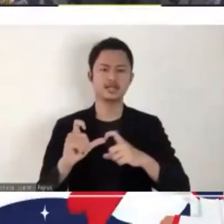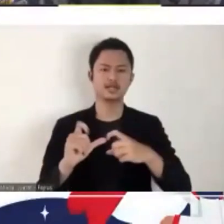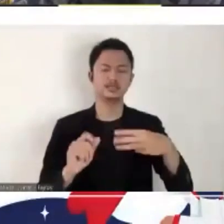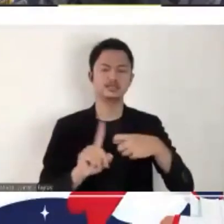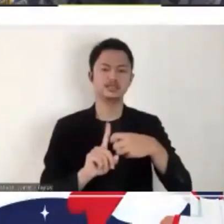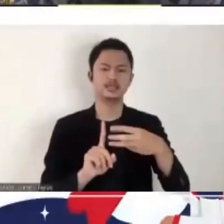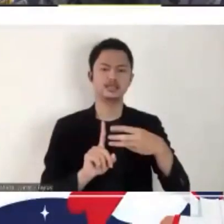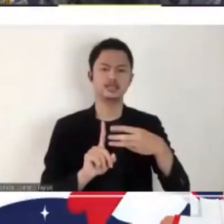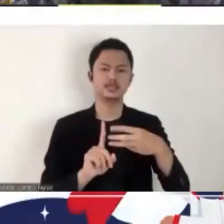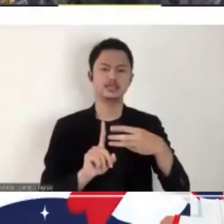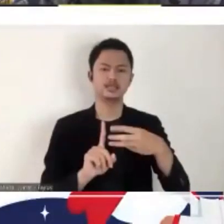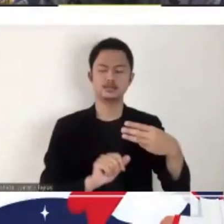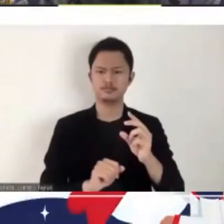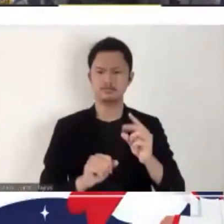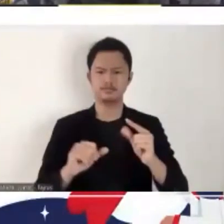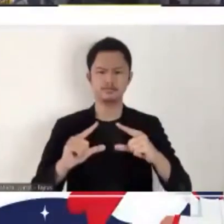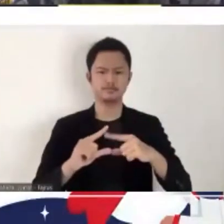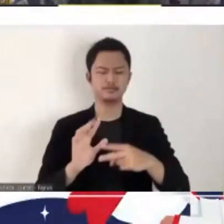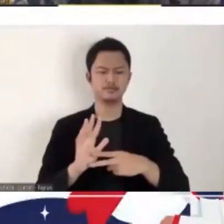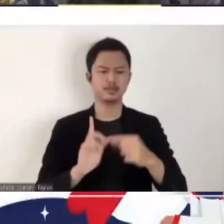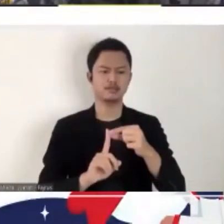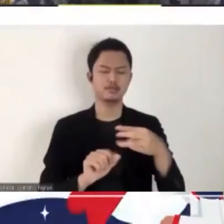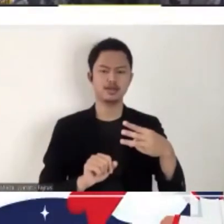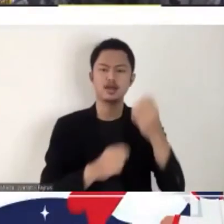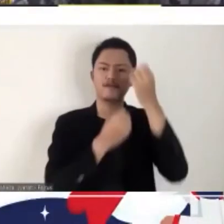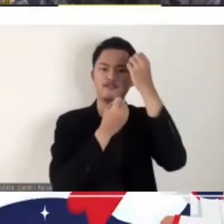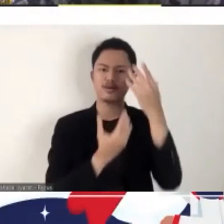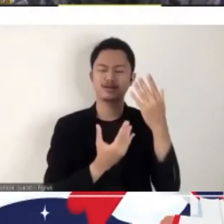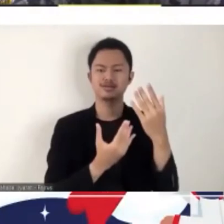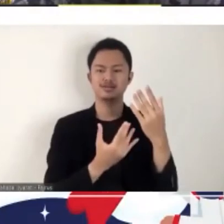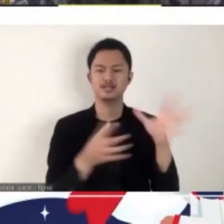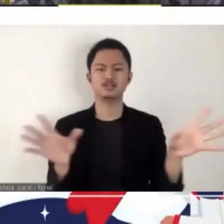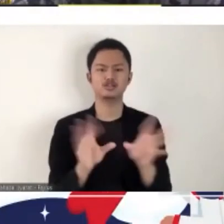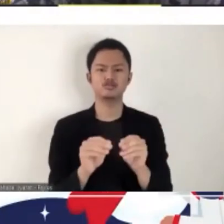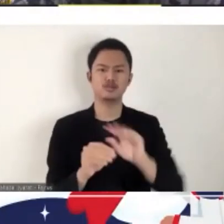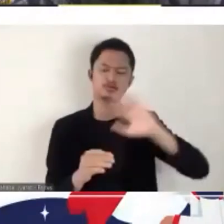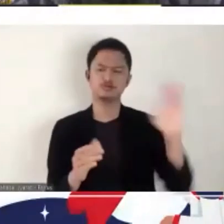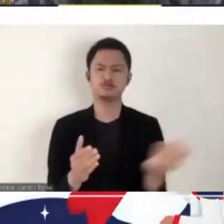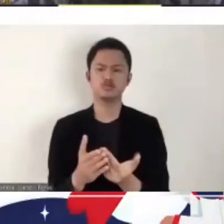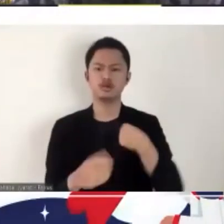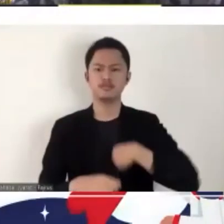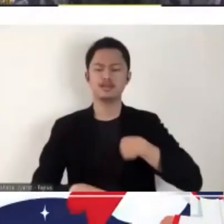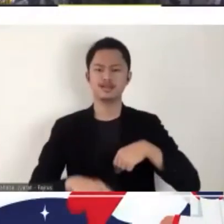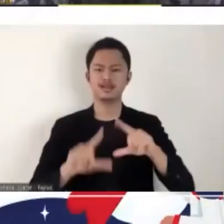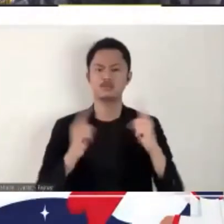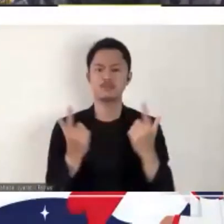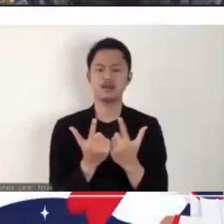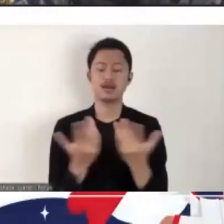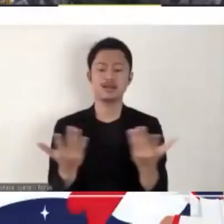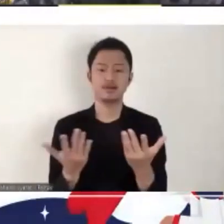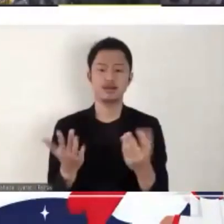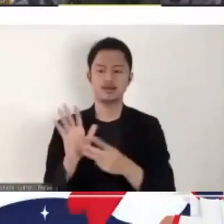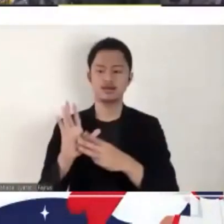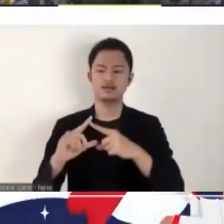dalam rantai ini sebagai informasi Bapak Ibu total keseluruhan ada 48 Kementerian lembaga yang ada di dalam matriks